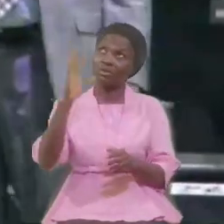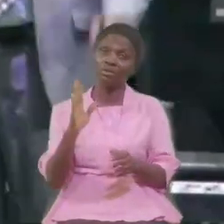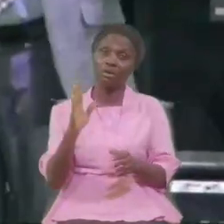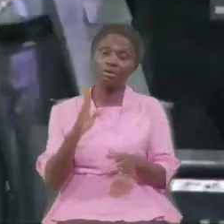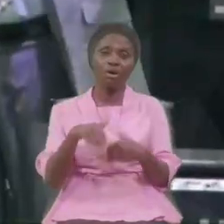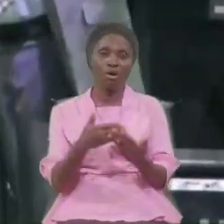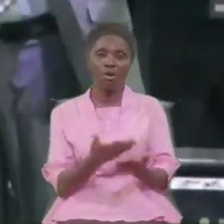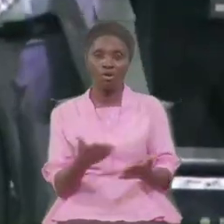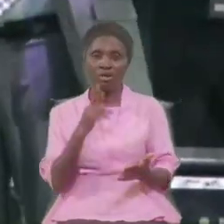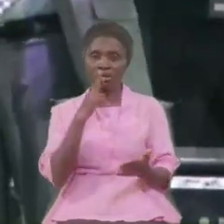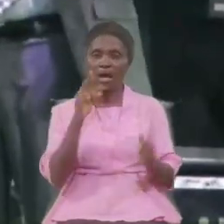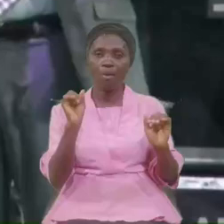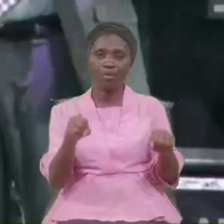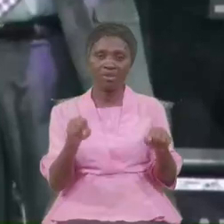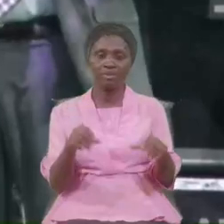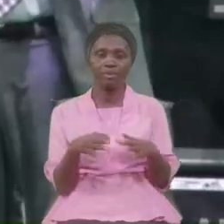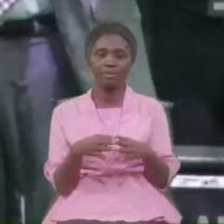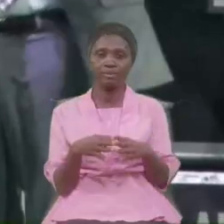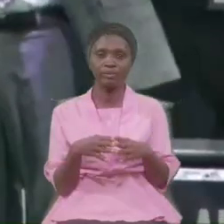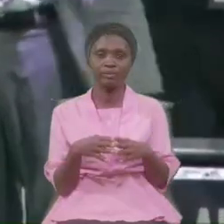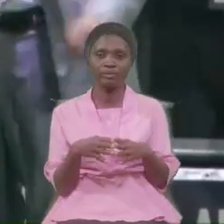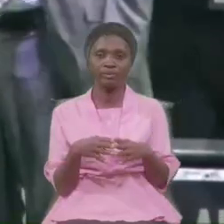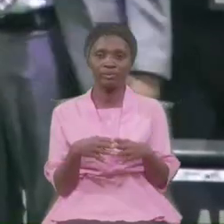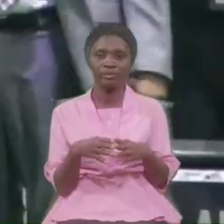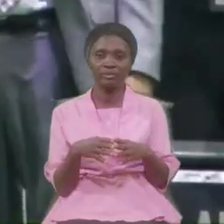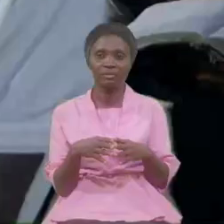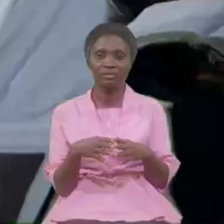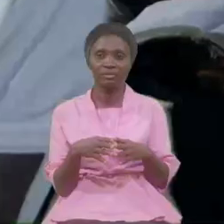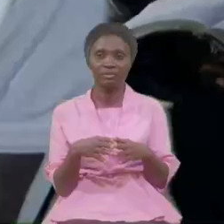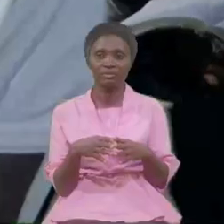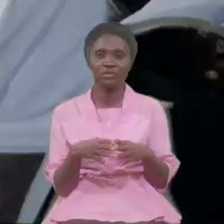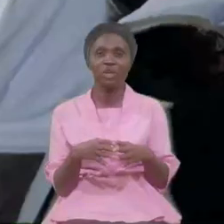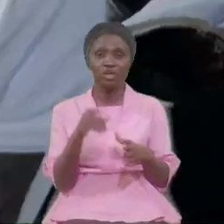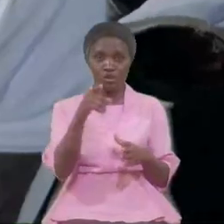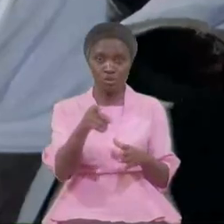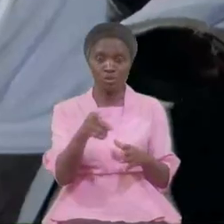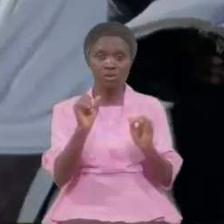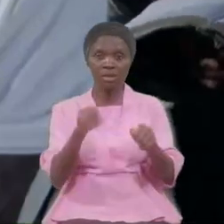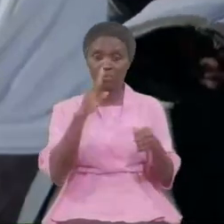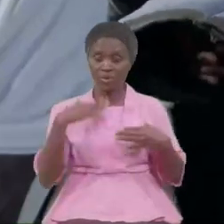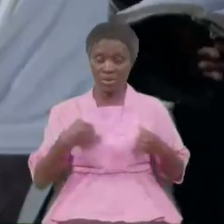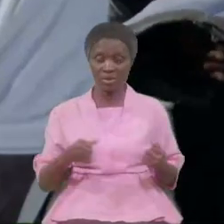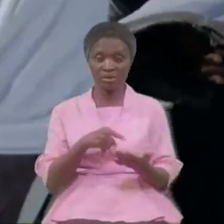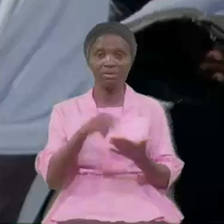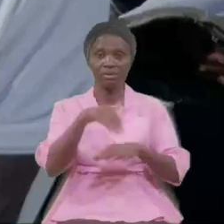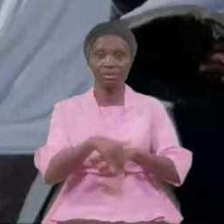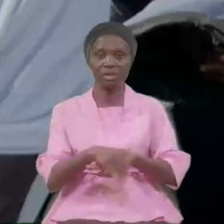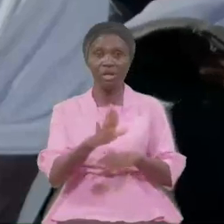Mais à Dieu, tout est possible. Le cancer peut être guéri ce soir.